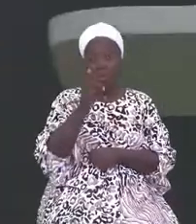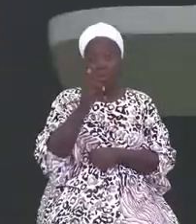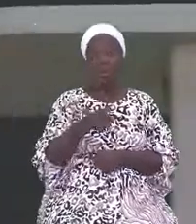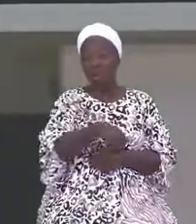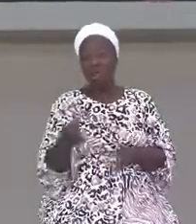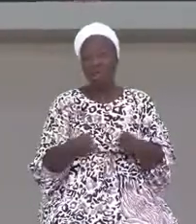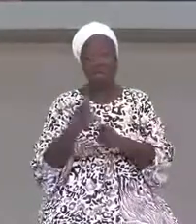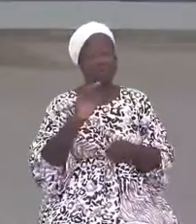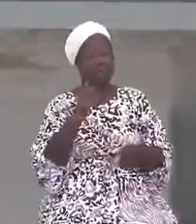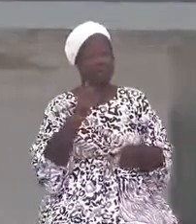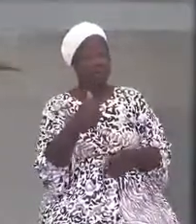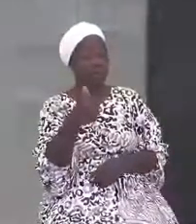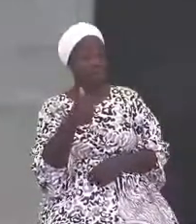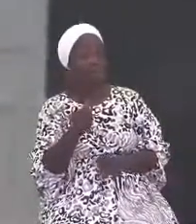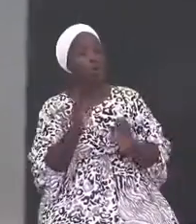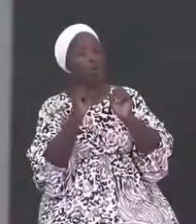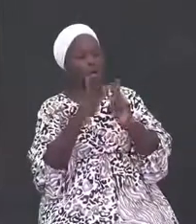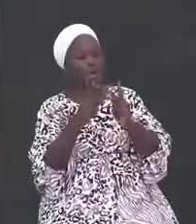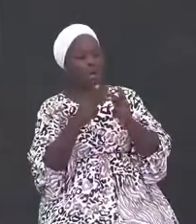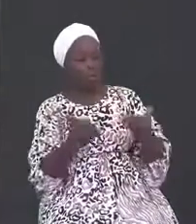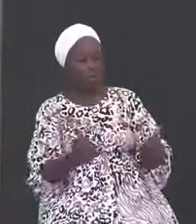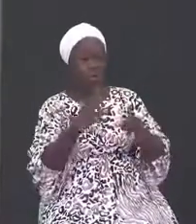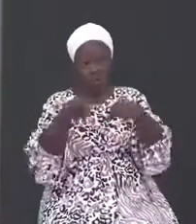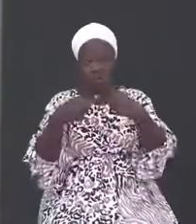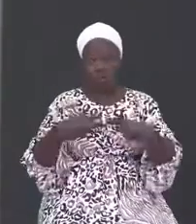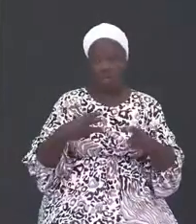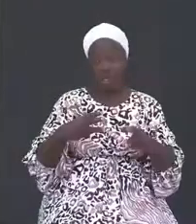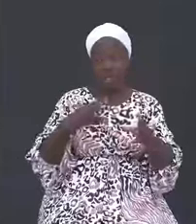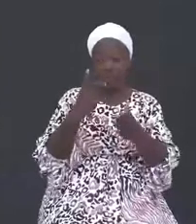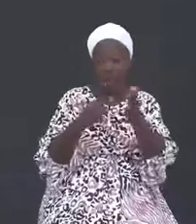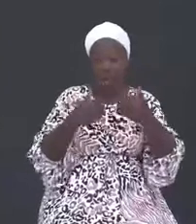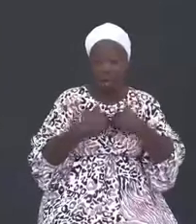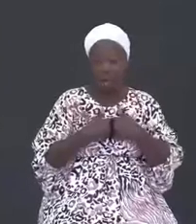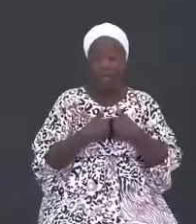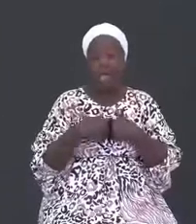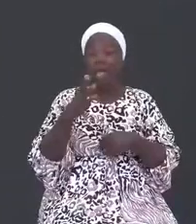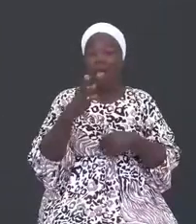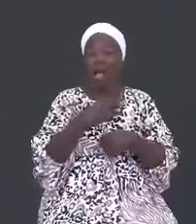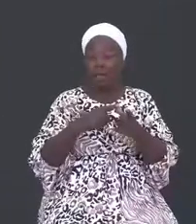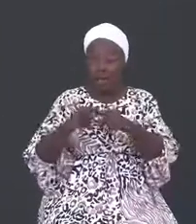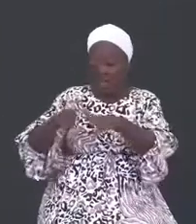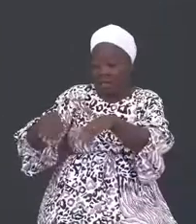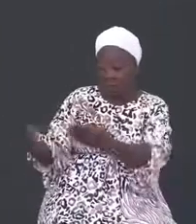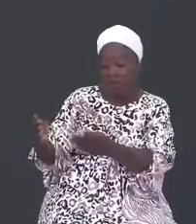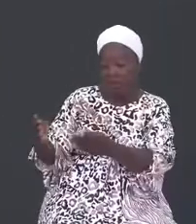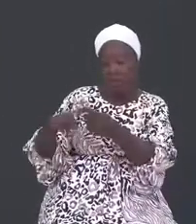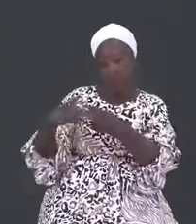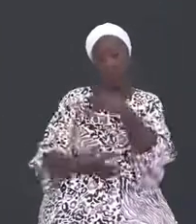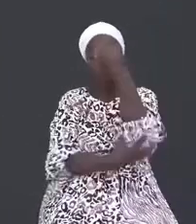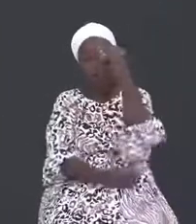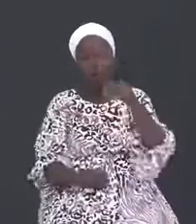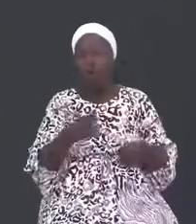maintenant va vendre ce que tu possèdes dans le haut pauvre